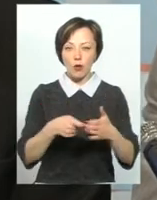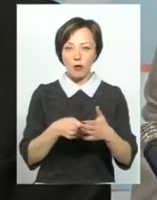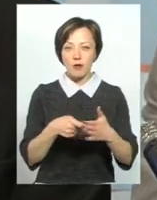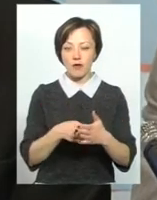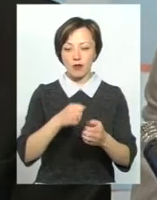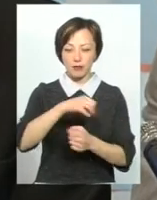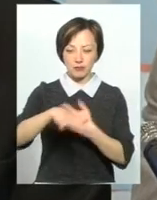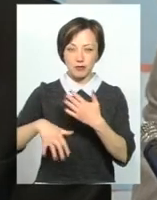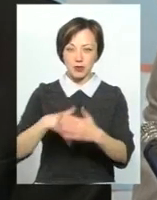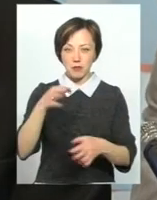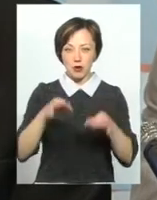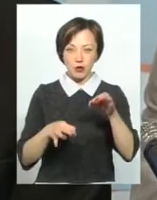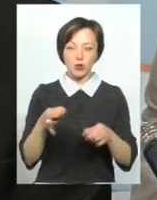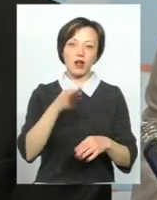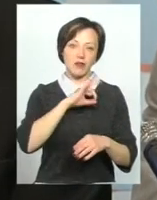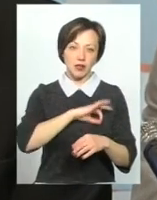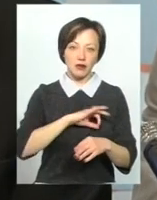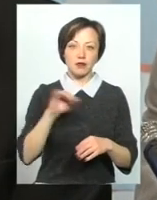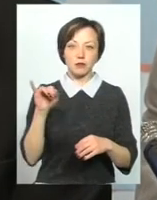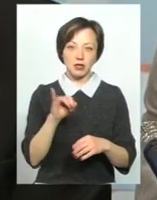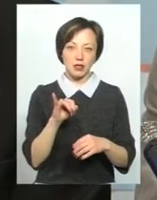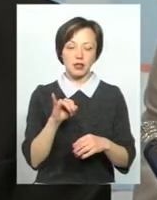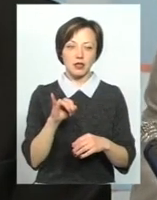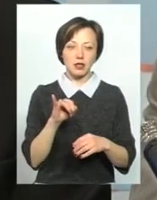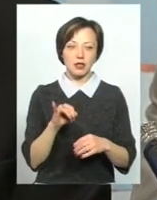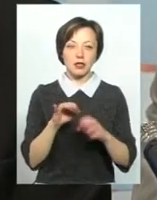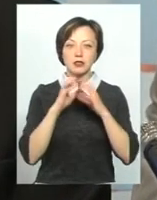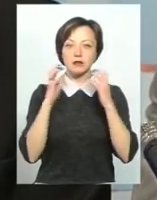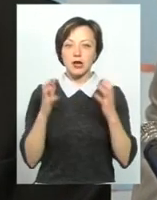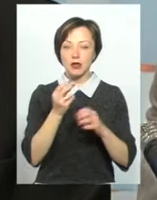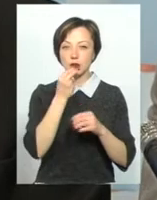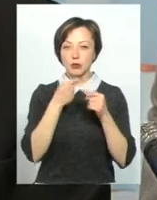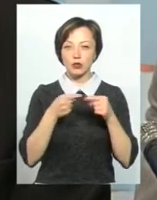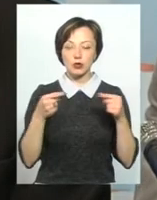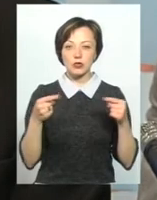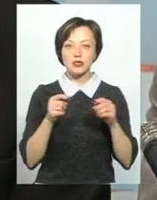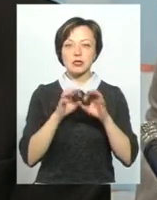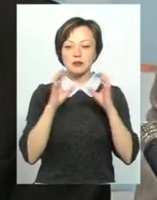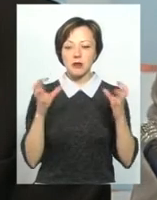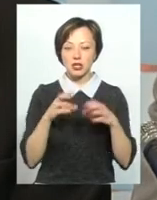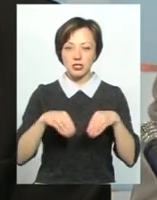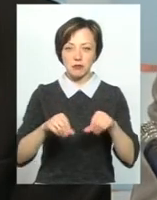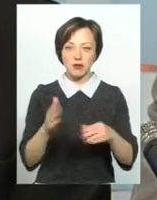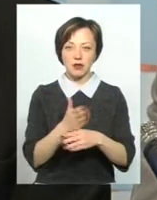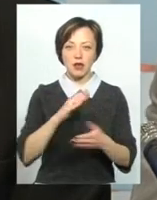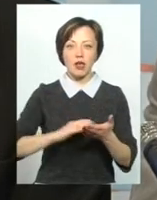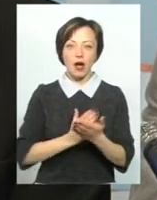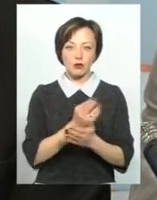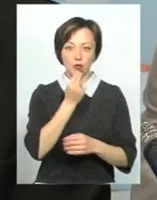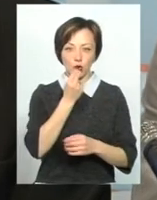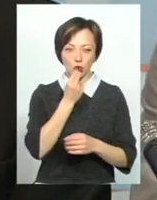але вони є ефективними і просто для збереження продукції, для збереження землі, виробництва якісної